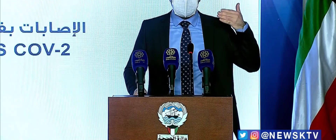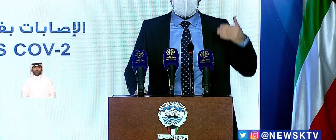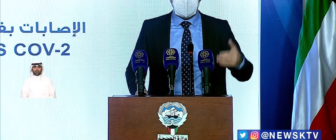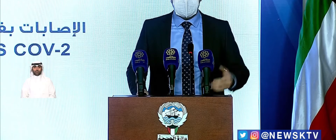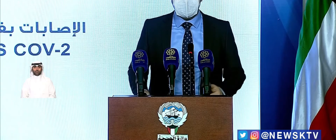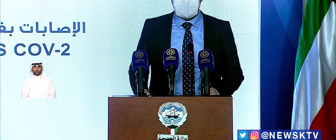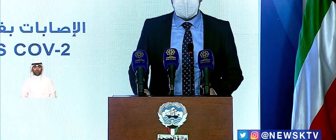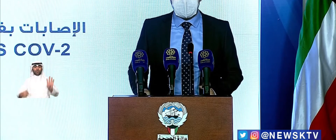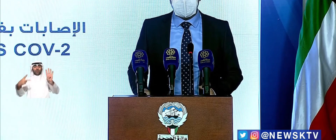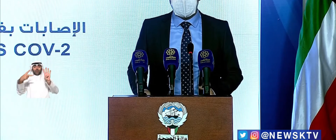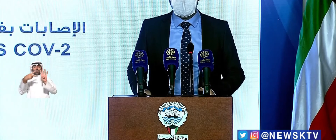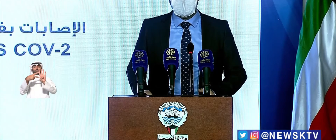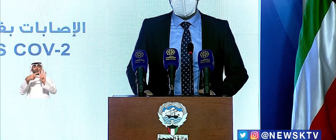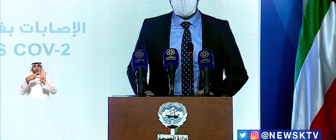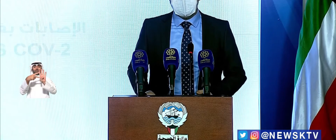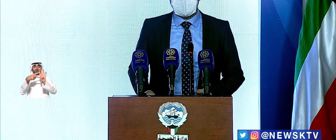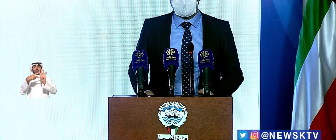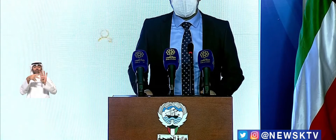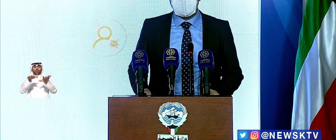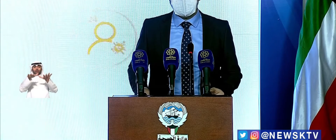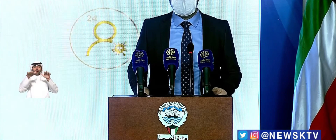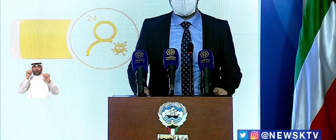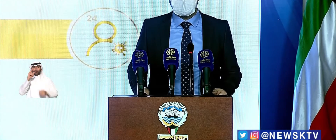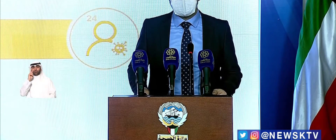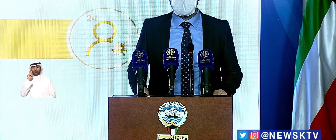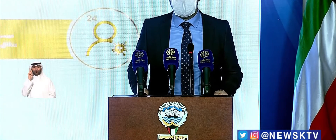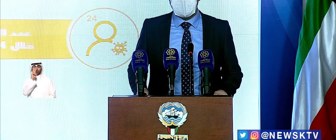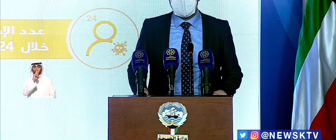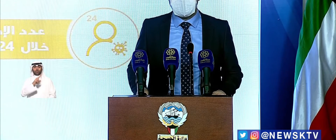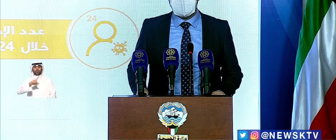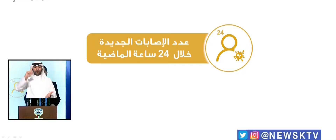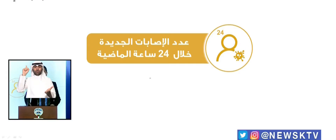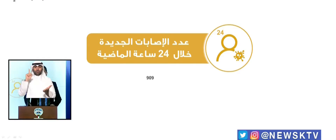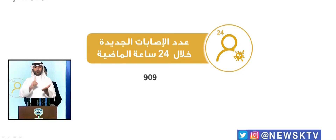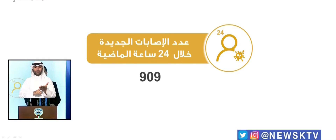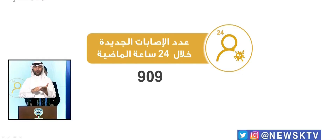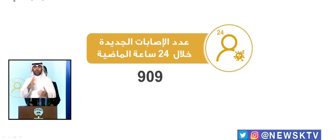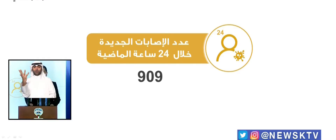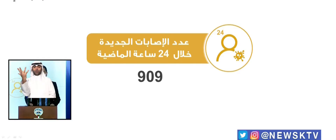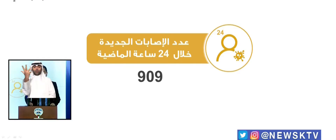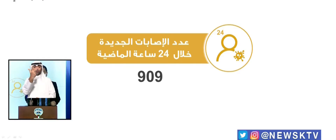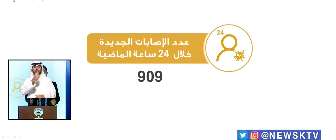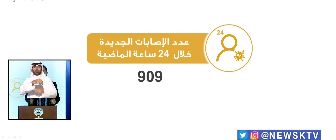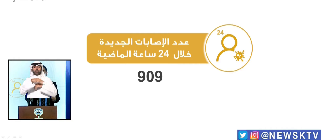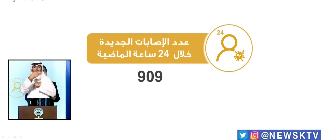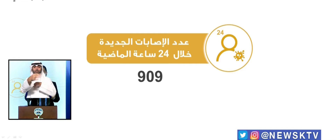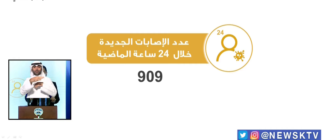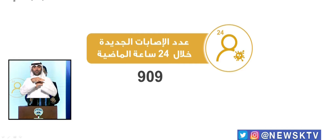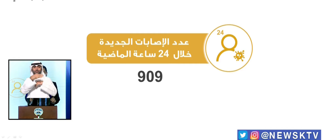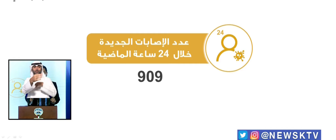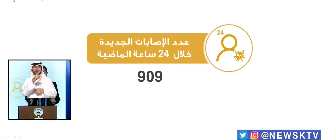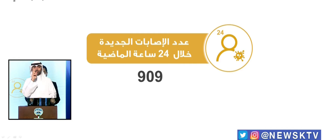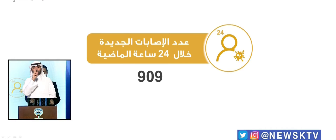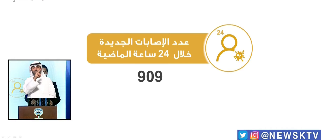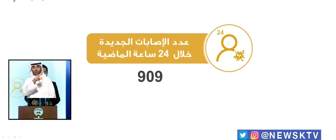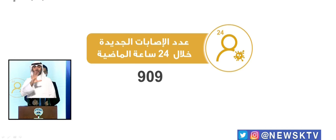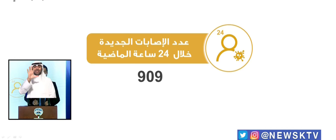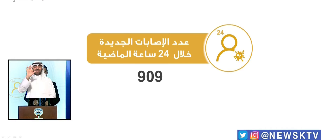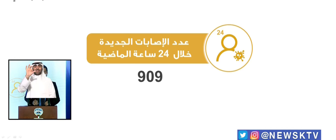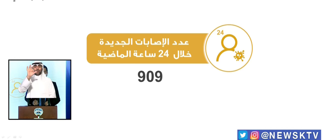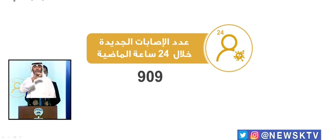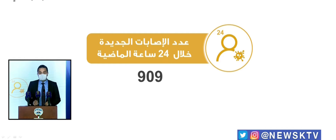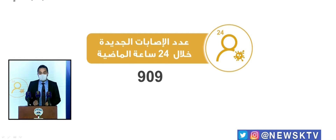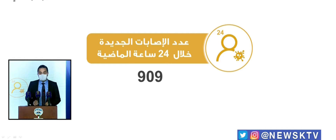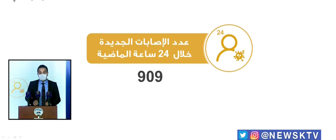في 24 ساعة الأخيرة ثبتت وتأكدت إصابة عدد 909 حالات بفيروس